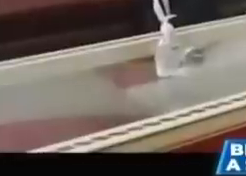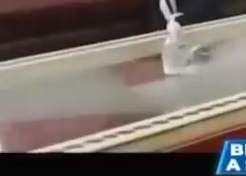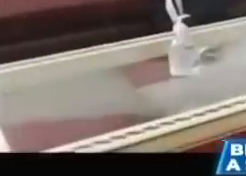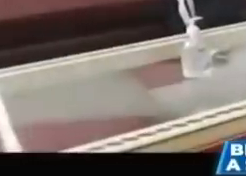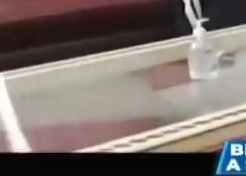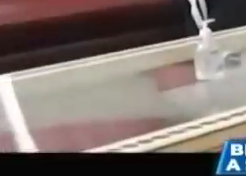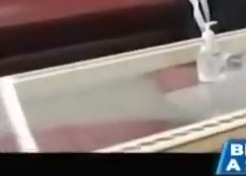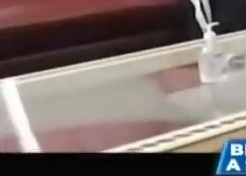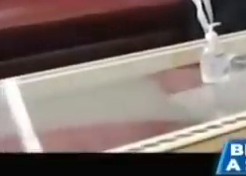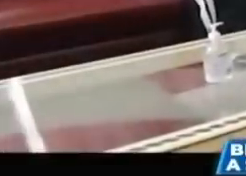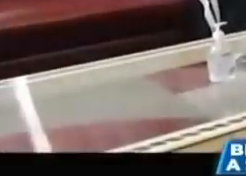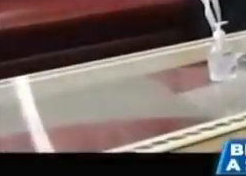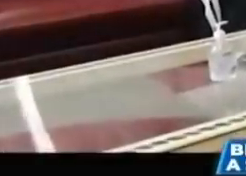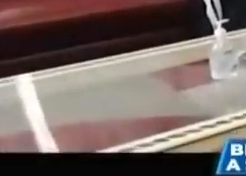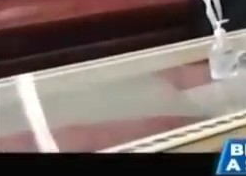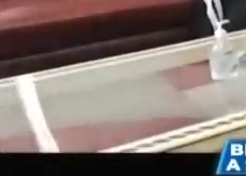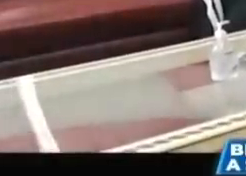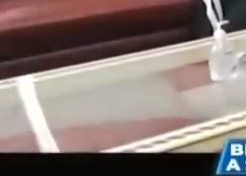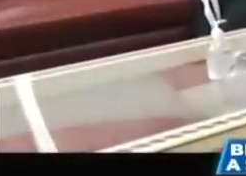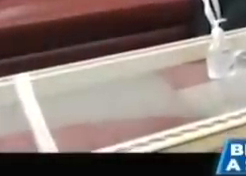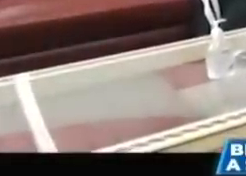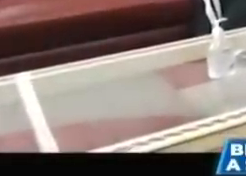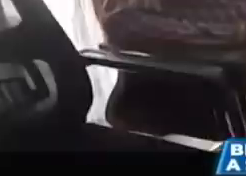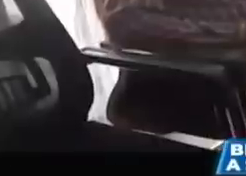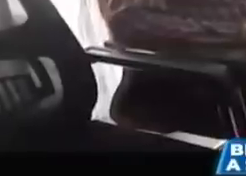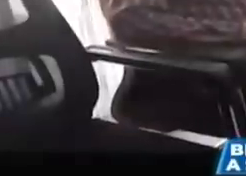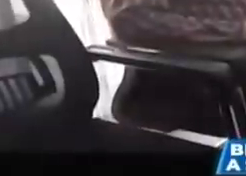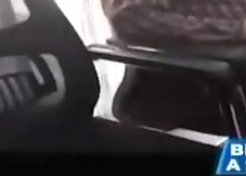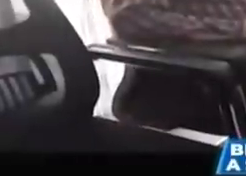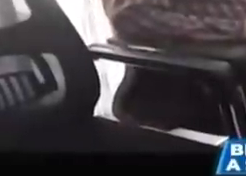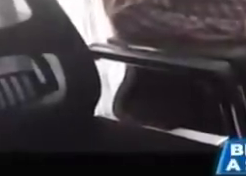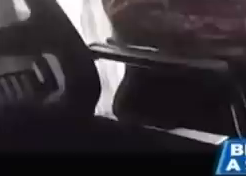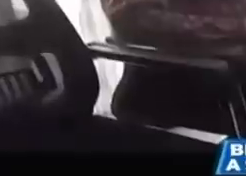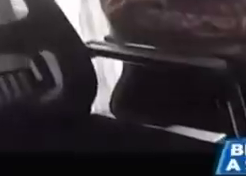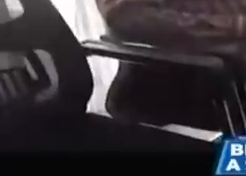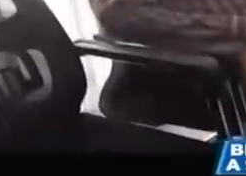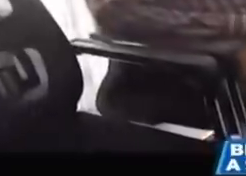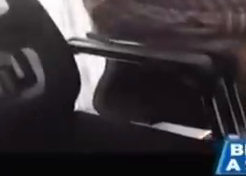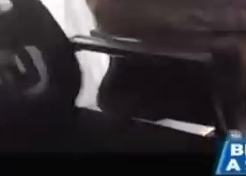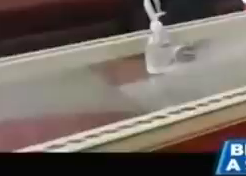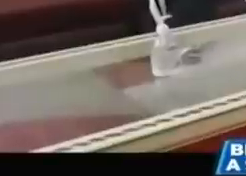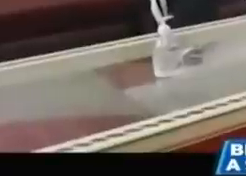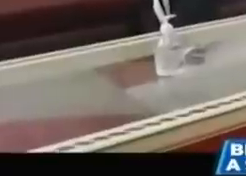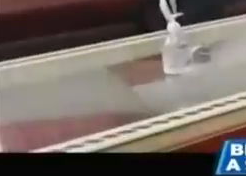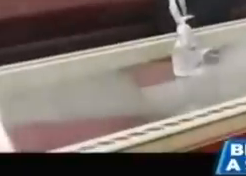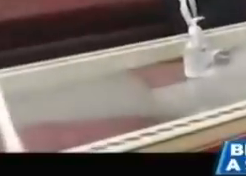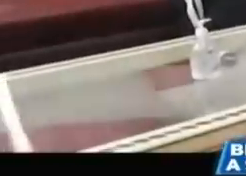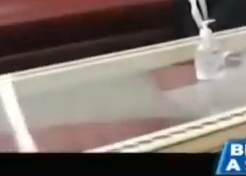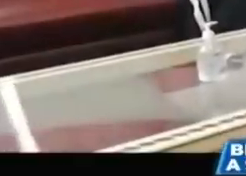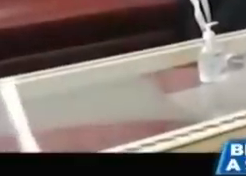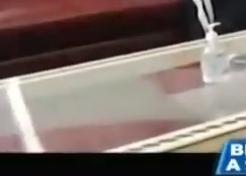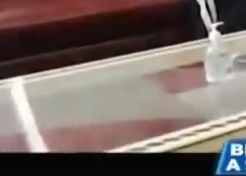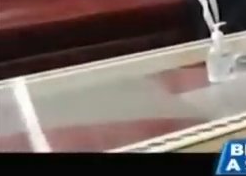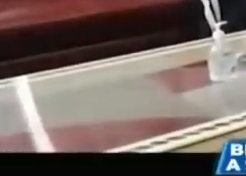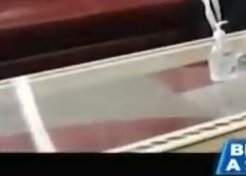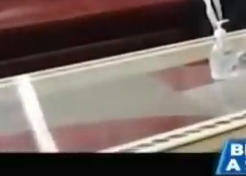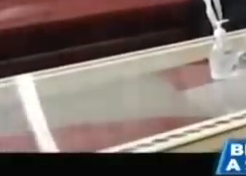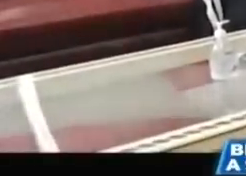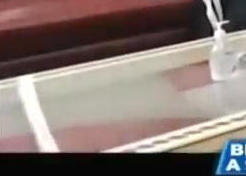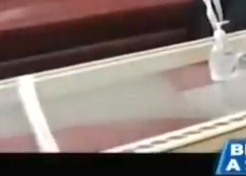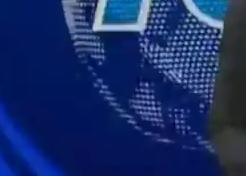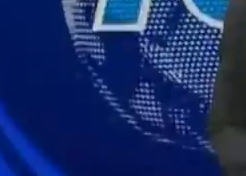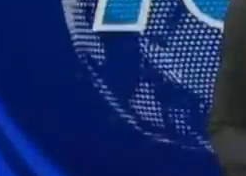par le 1-23. Antoinette Kipolo, ministre de la formation professionnelle, s'est rendue sur place pour s'en rendre